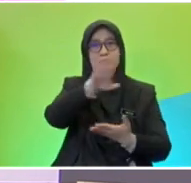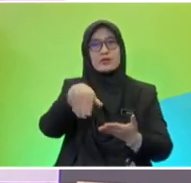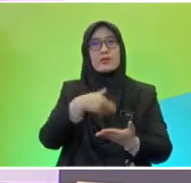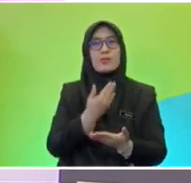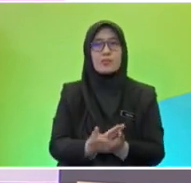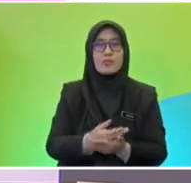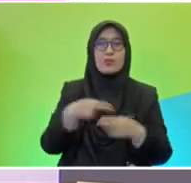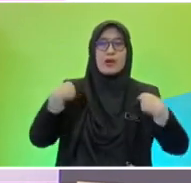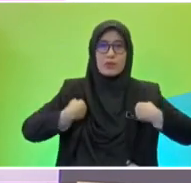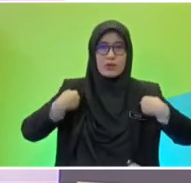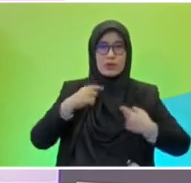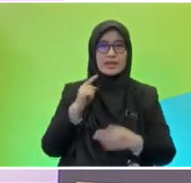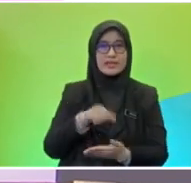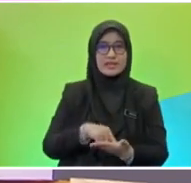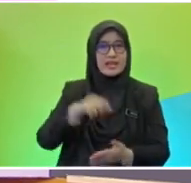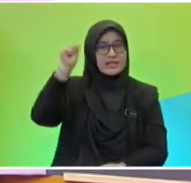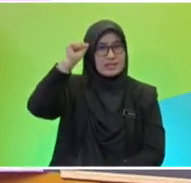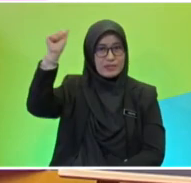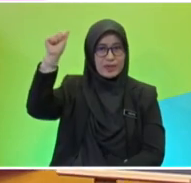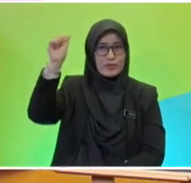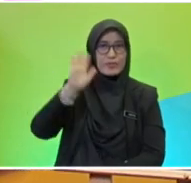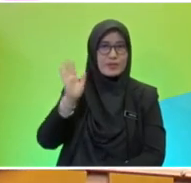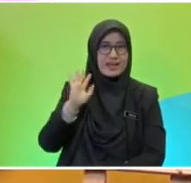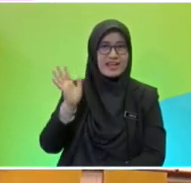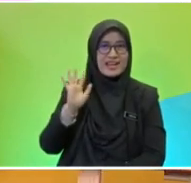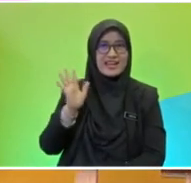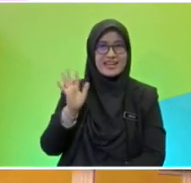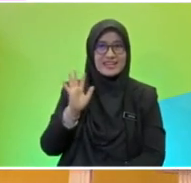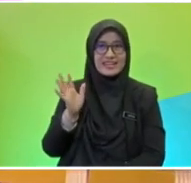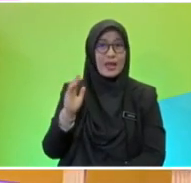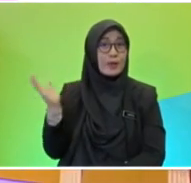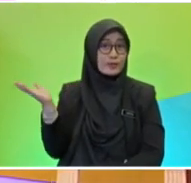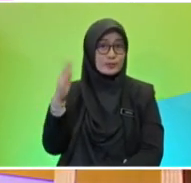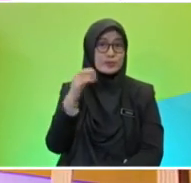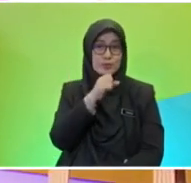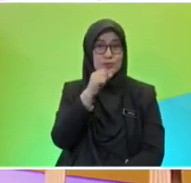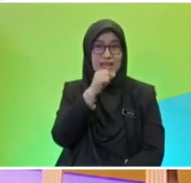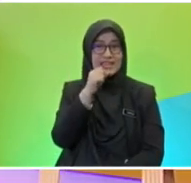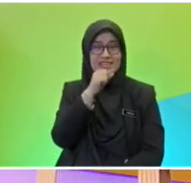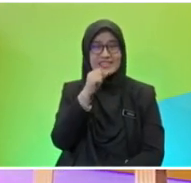Assalamualaikum. Bye-bye. Akmal, jom kita nyanyi. Rah.